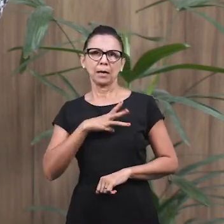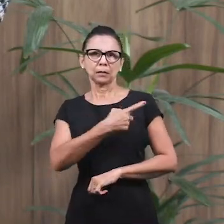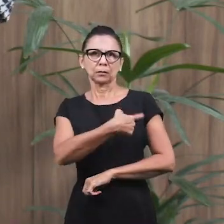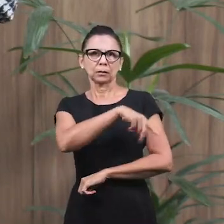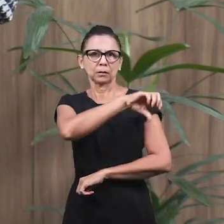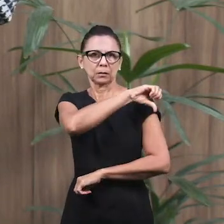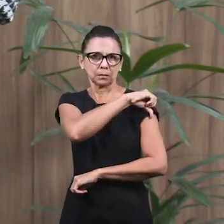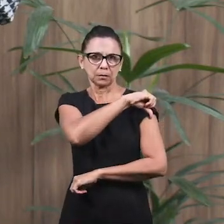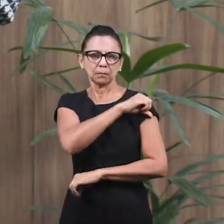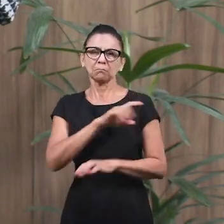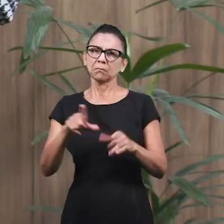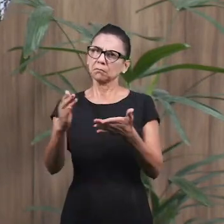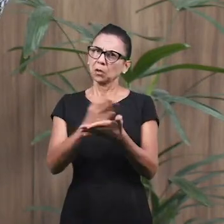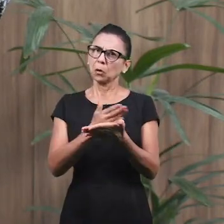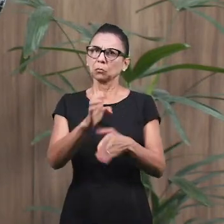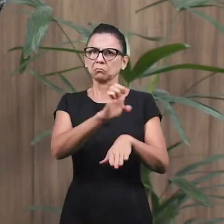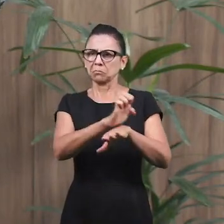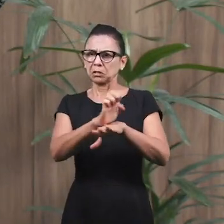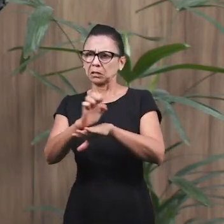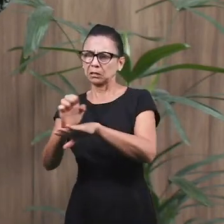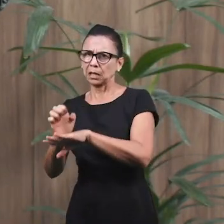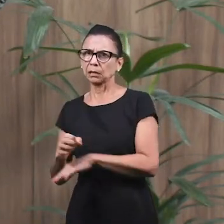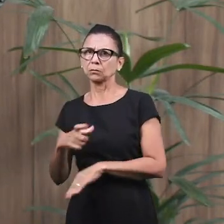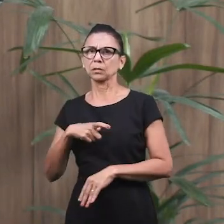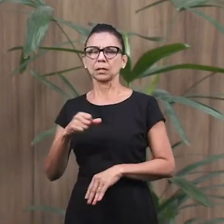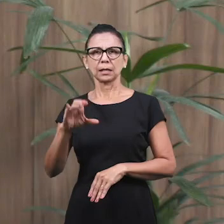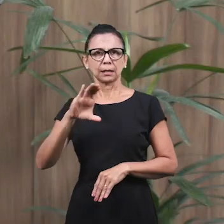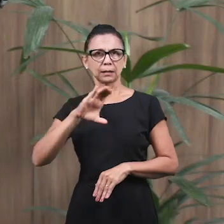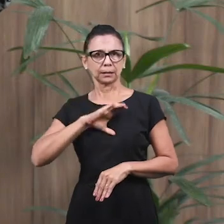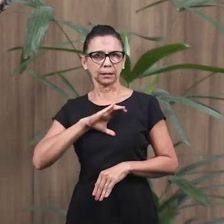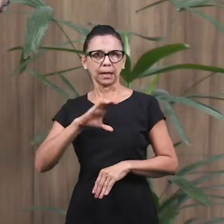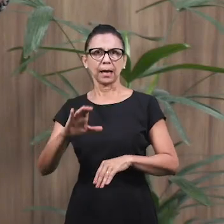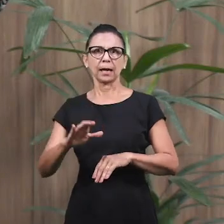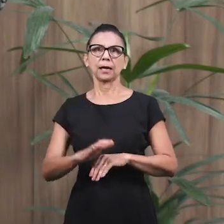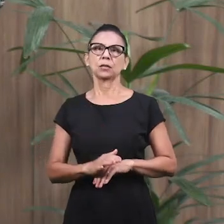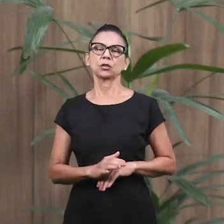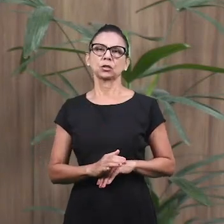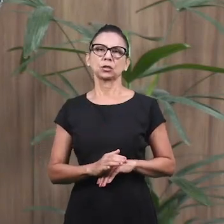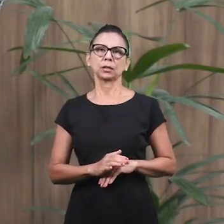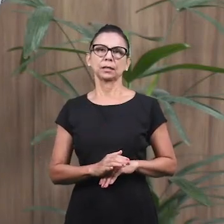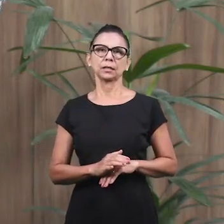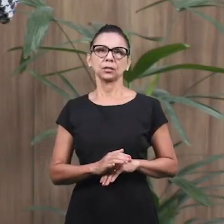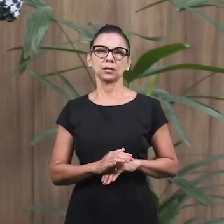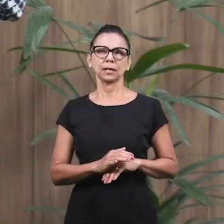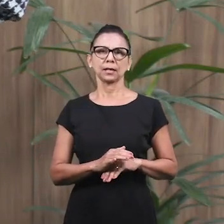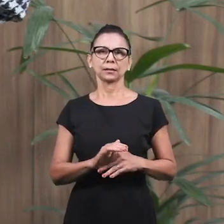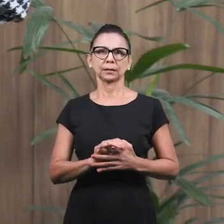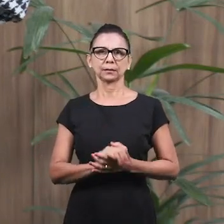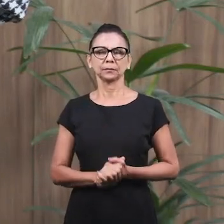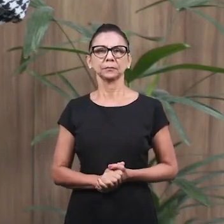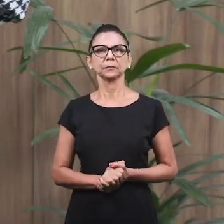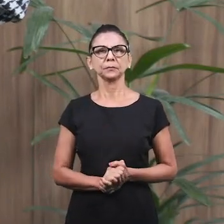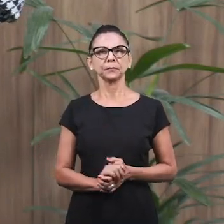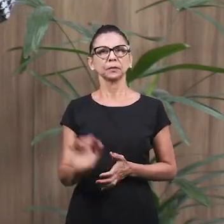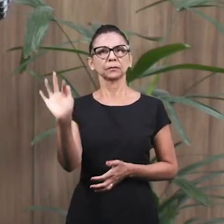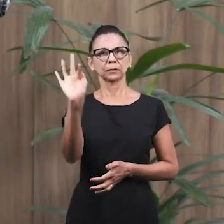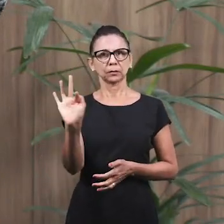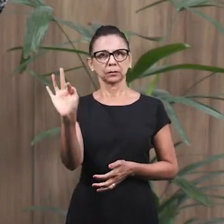часть обучения – это средняя школа и также высшие классы средней школы. И за это отвечают